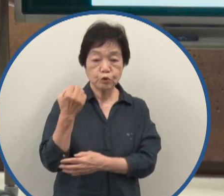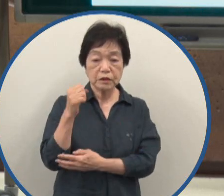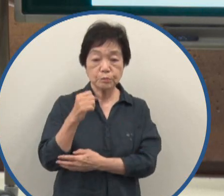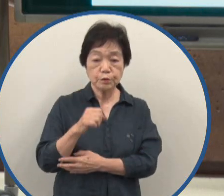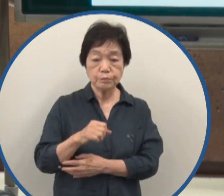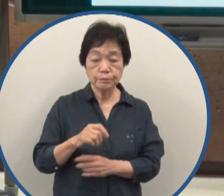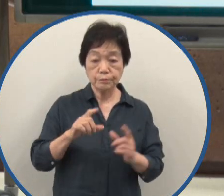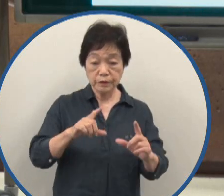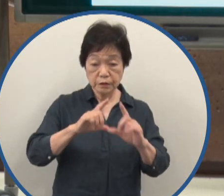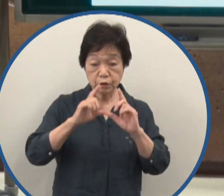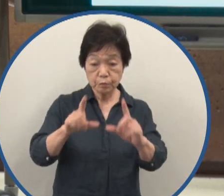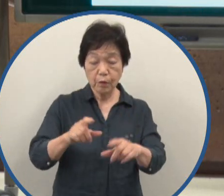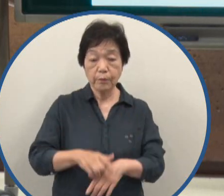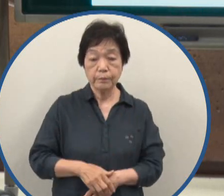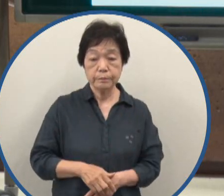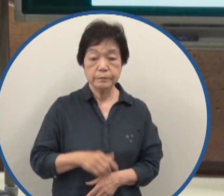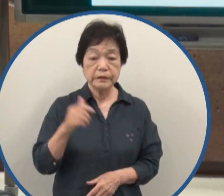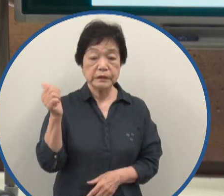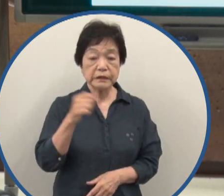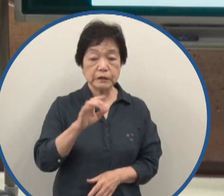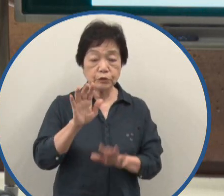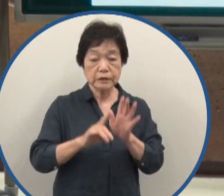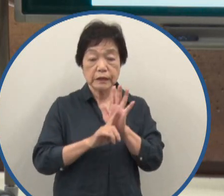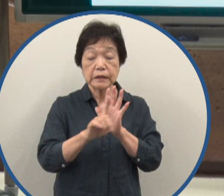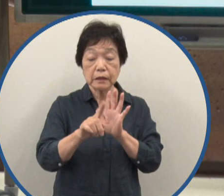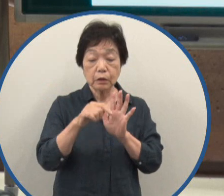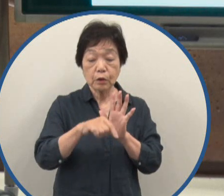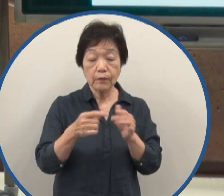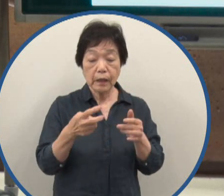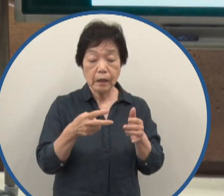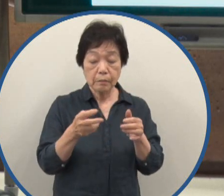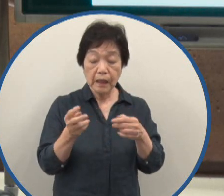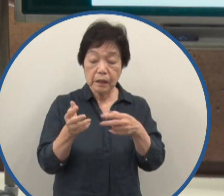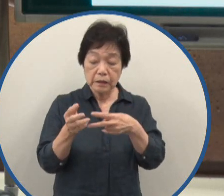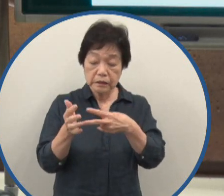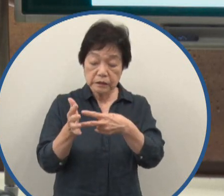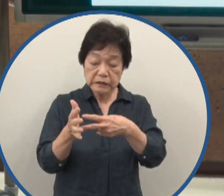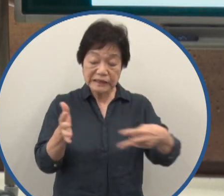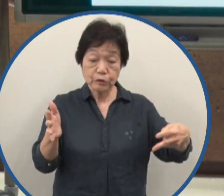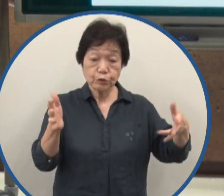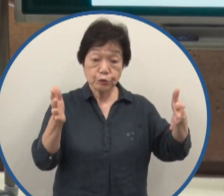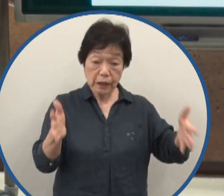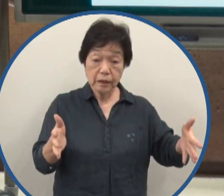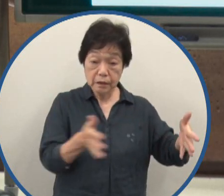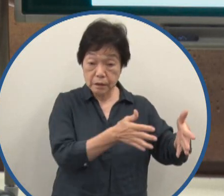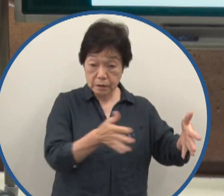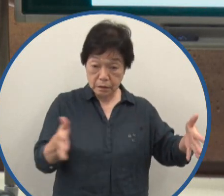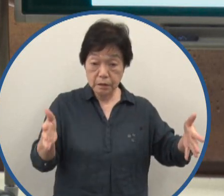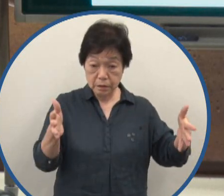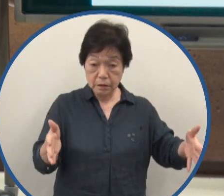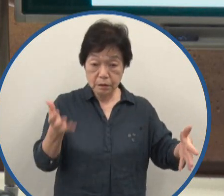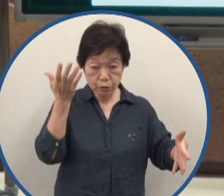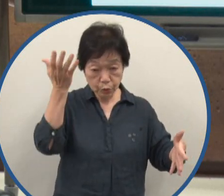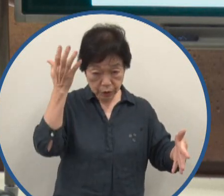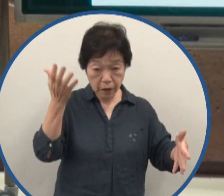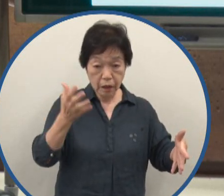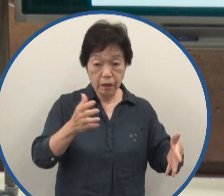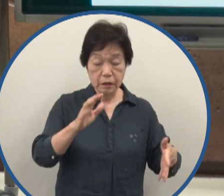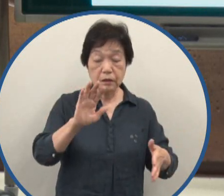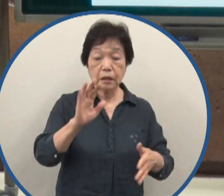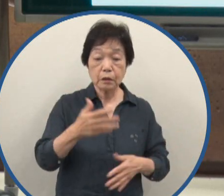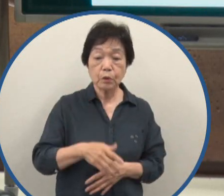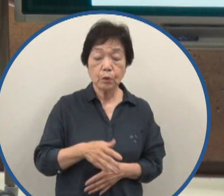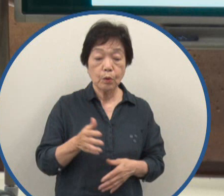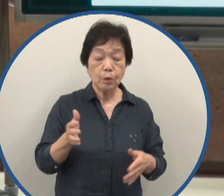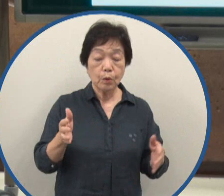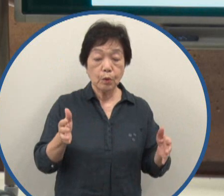ません。緊急事態宣言自体はまあ2週間程度を、まあ想定しているということでしたけど、その